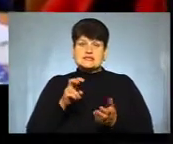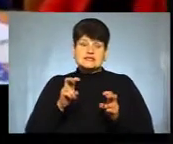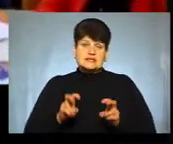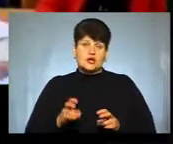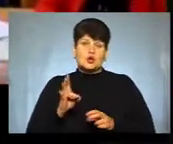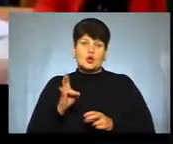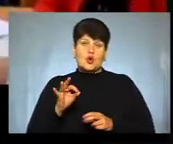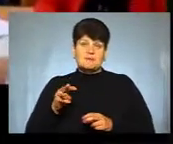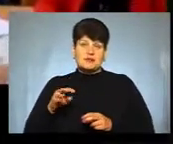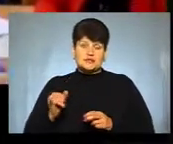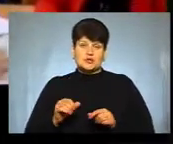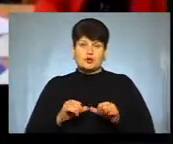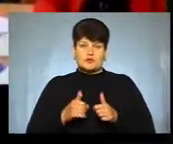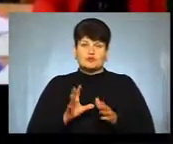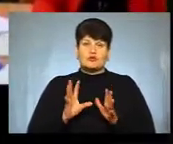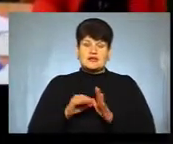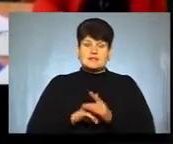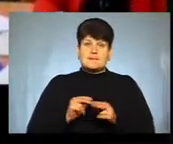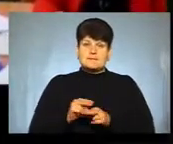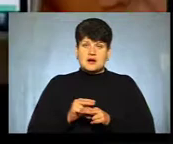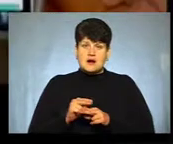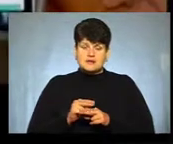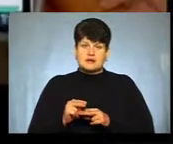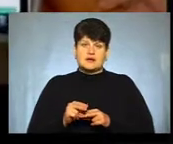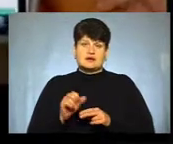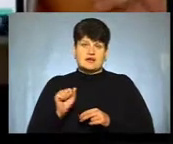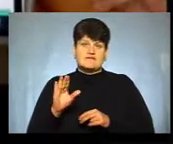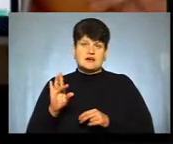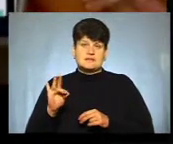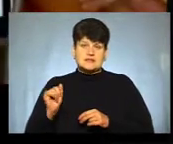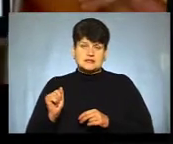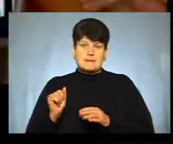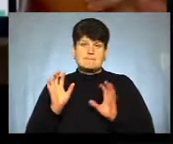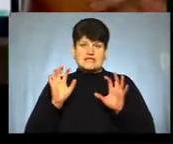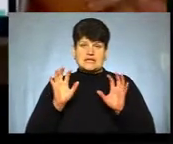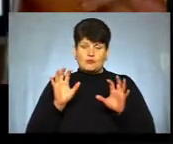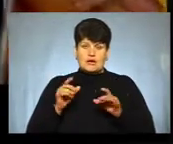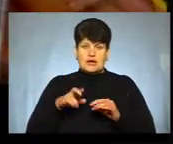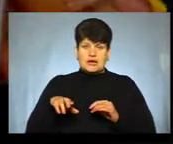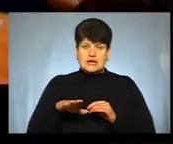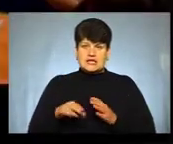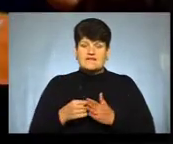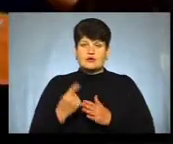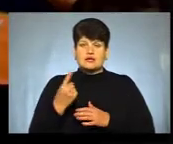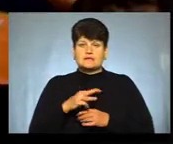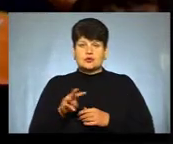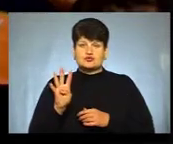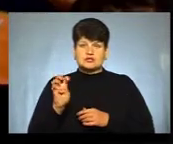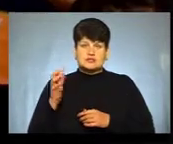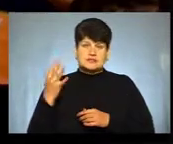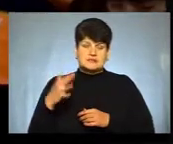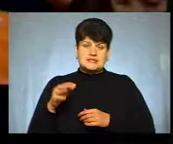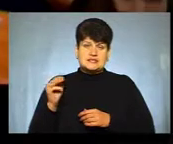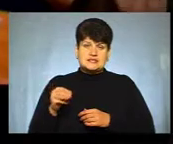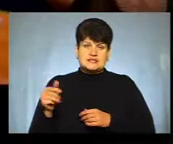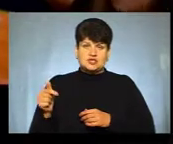номінаційного комітету було внесено правки до проекту Андрія Вербіцького «Баскетбольна країна» вартістю 1 мільйон 450